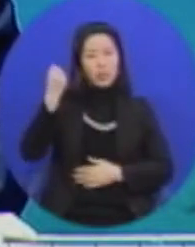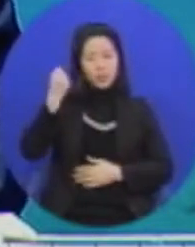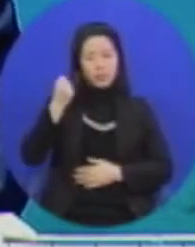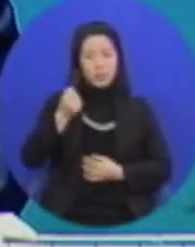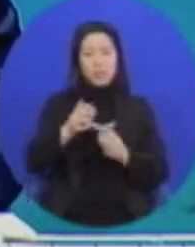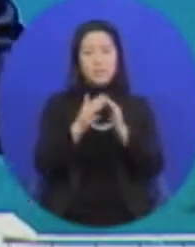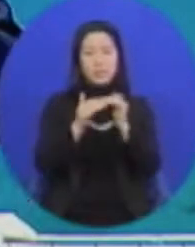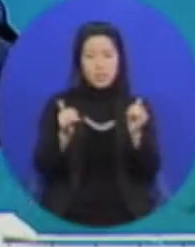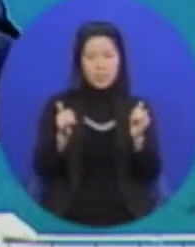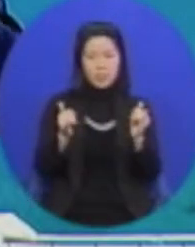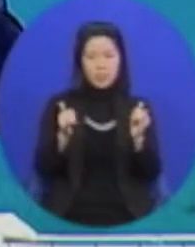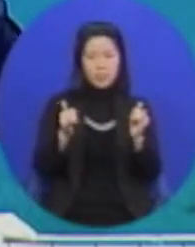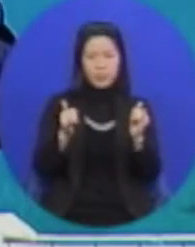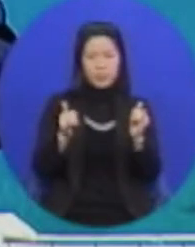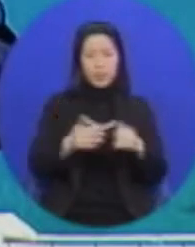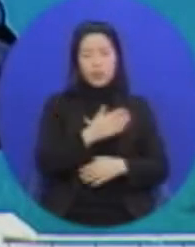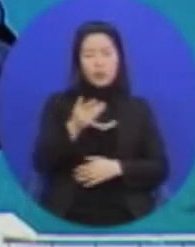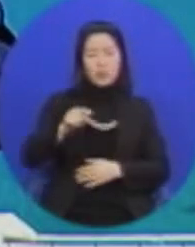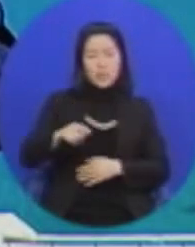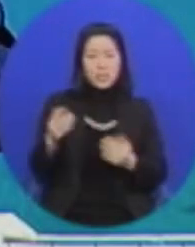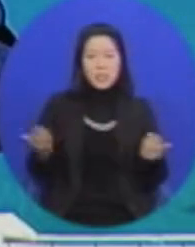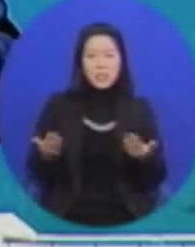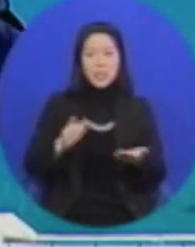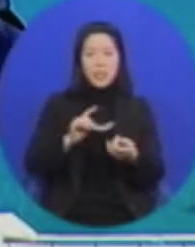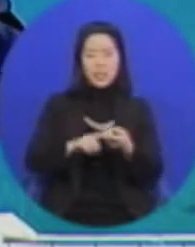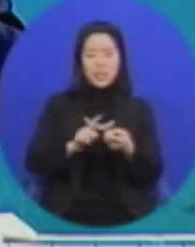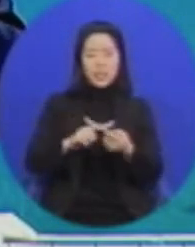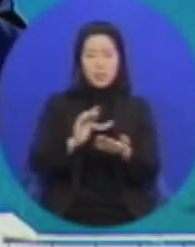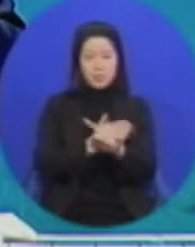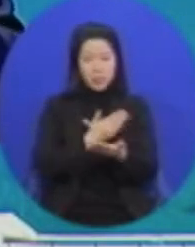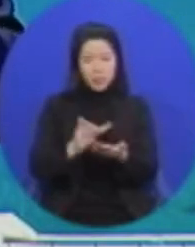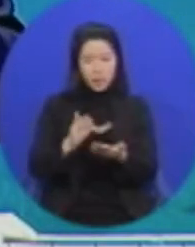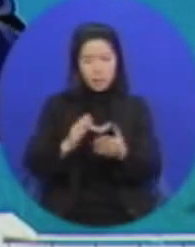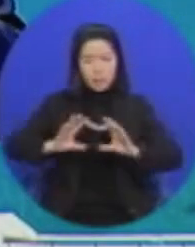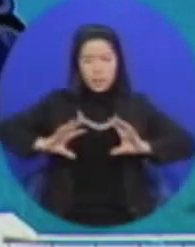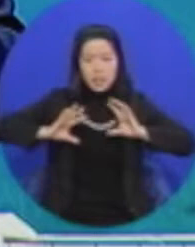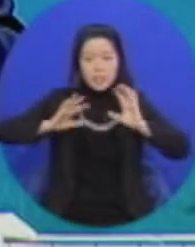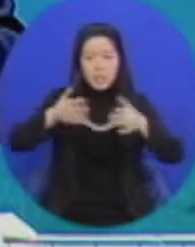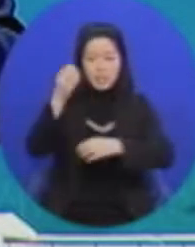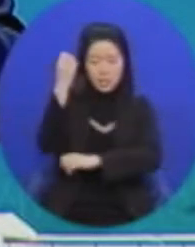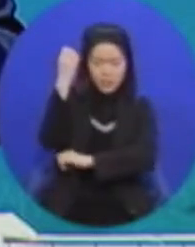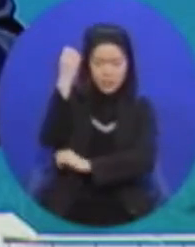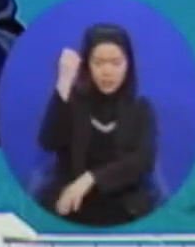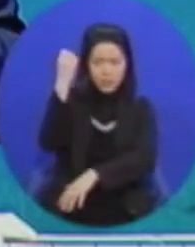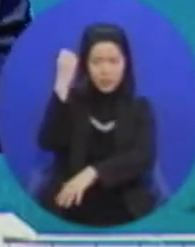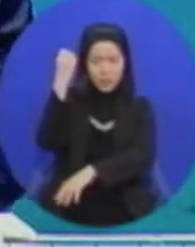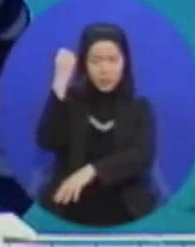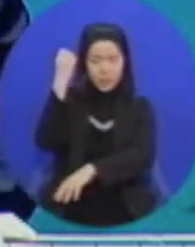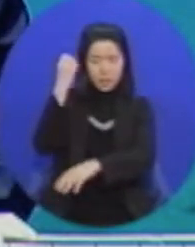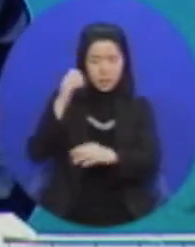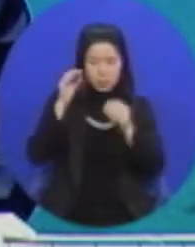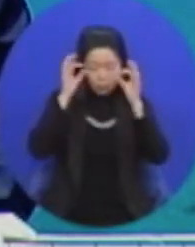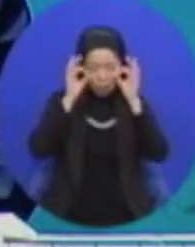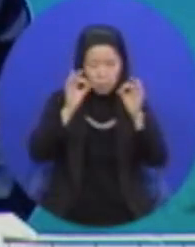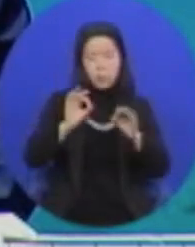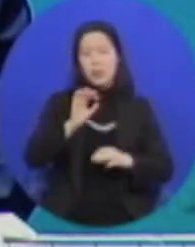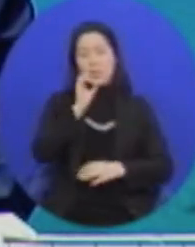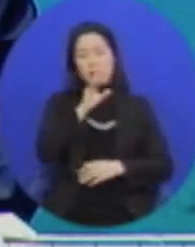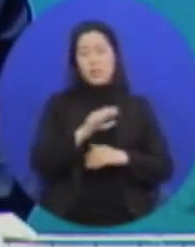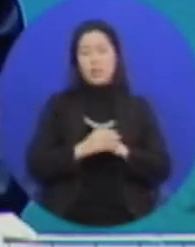이 일에 대한 판단을 세상적인 기준으로 형통을 생각하면 안됩니다